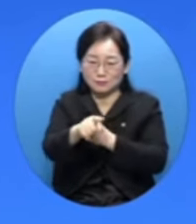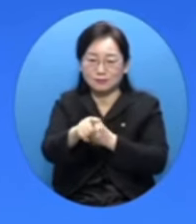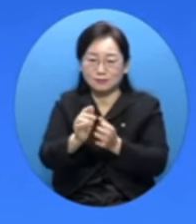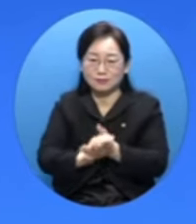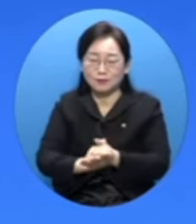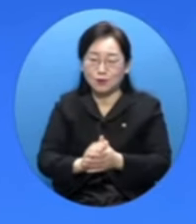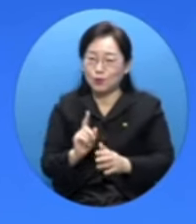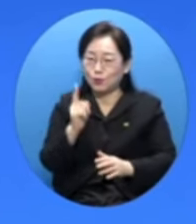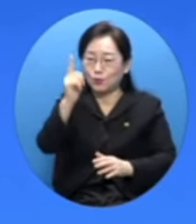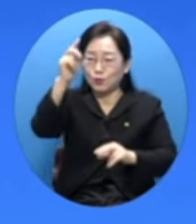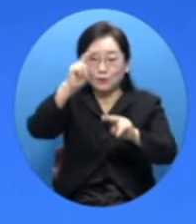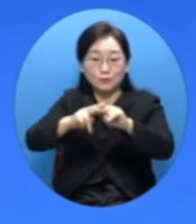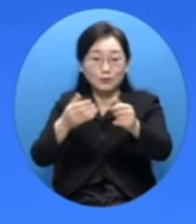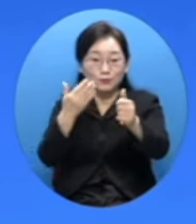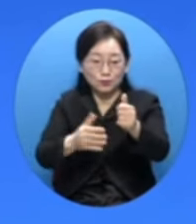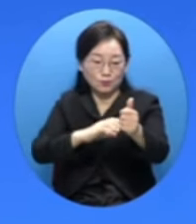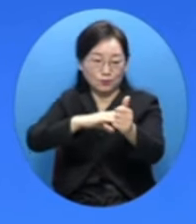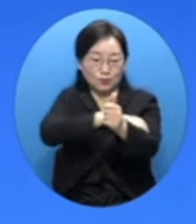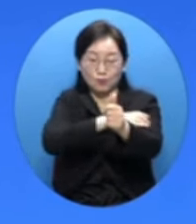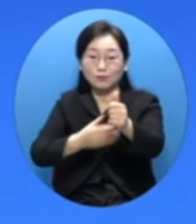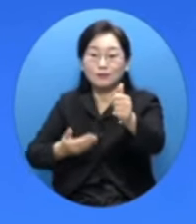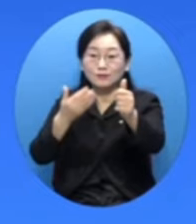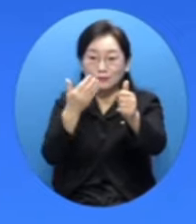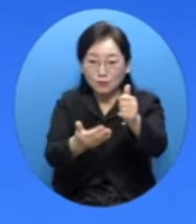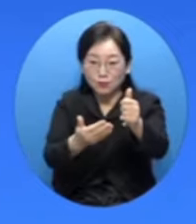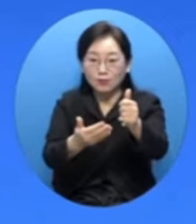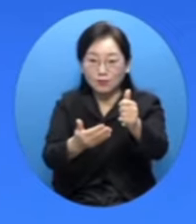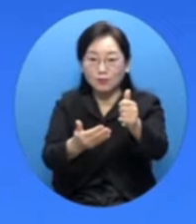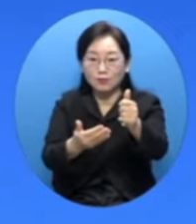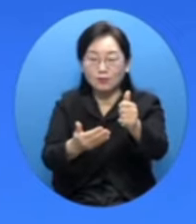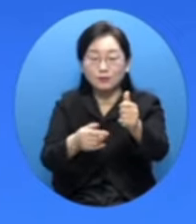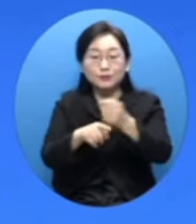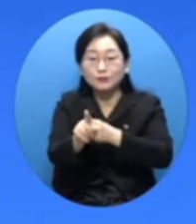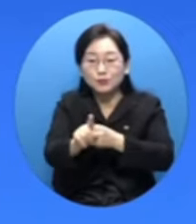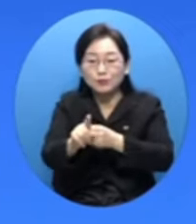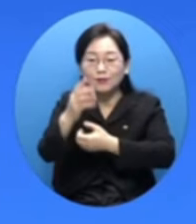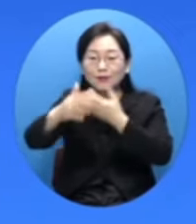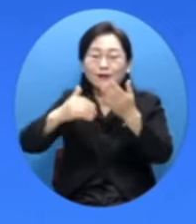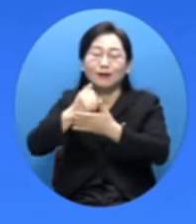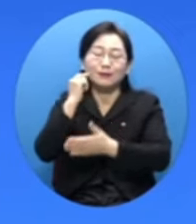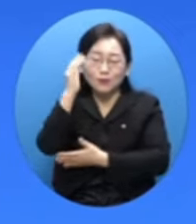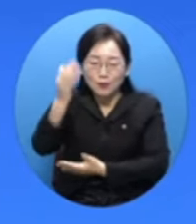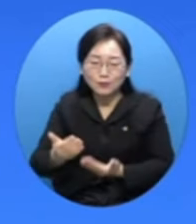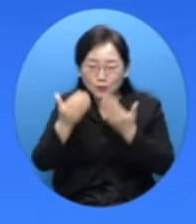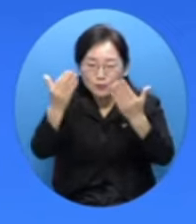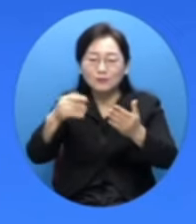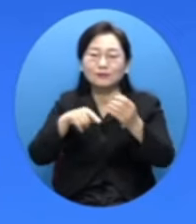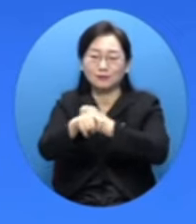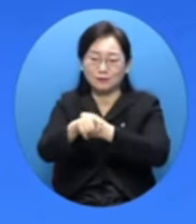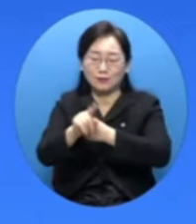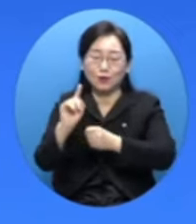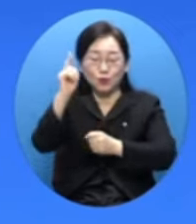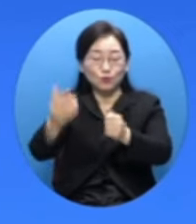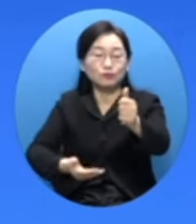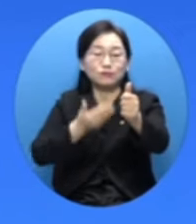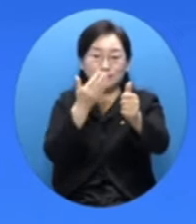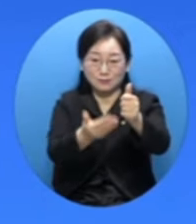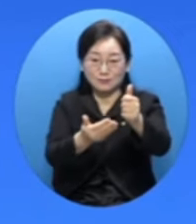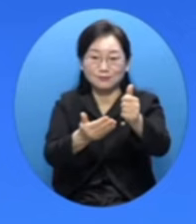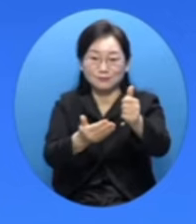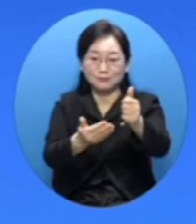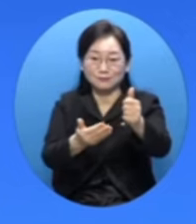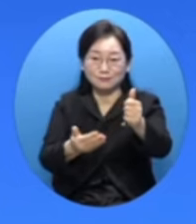높은 자리를 주시고 권력의 정점을 올르게 하셨을 때 그를 통하여 하나님께 영광을 드리라고 그러한 높은 자리에